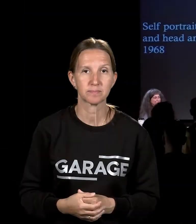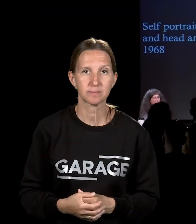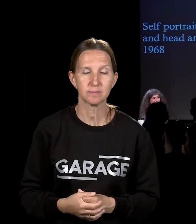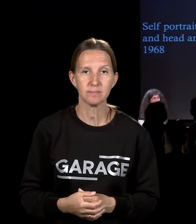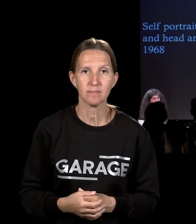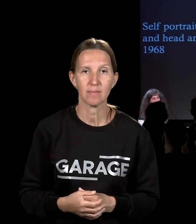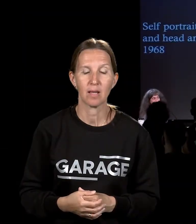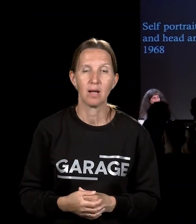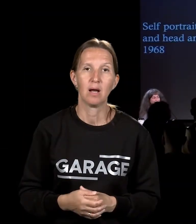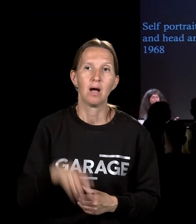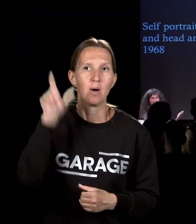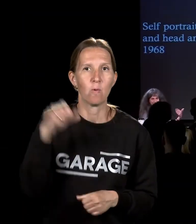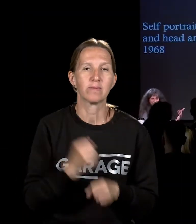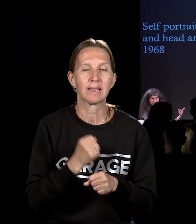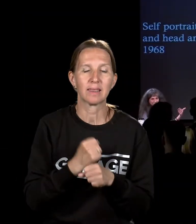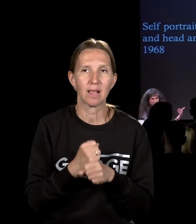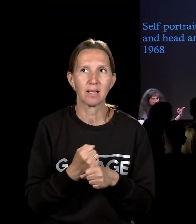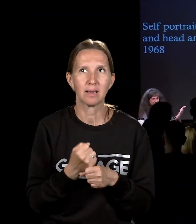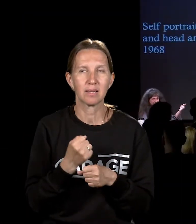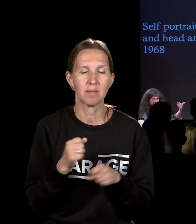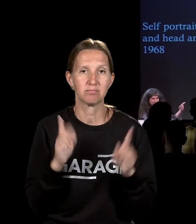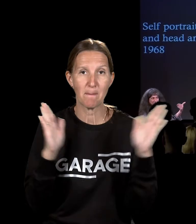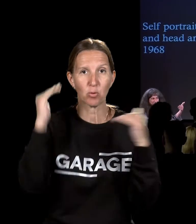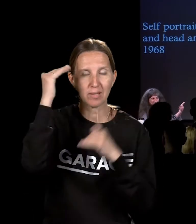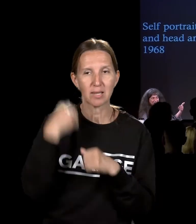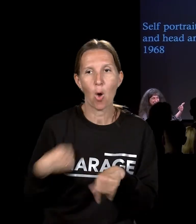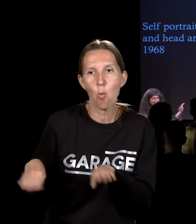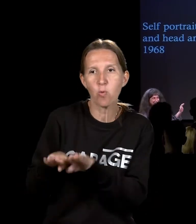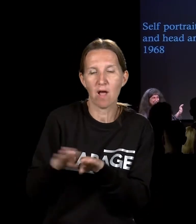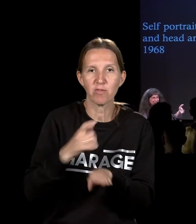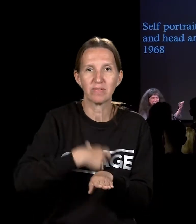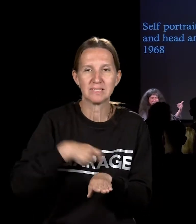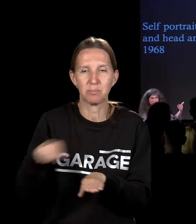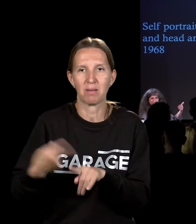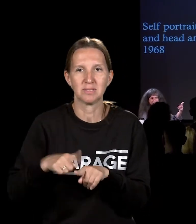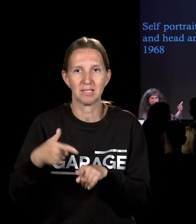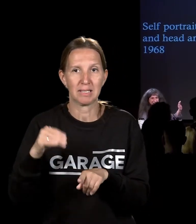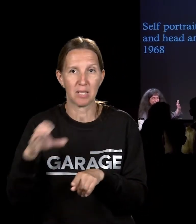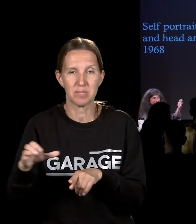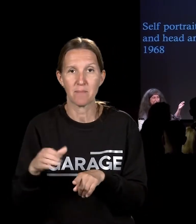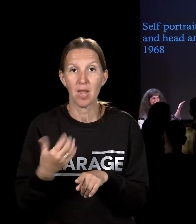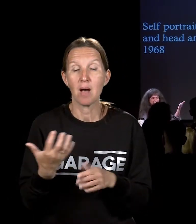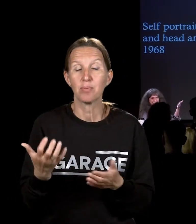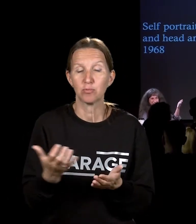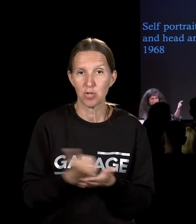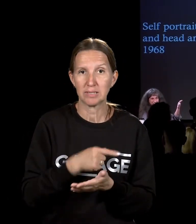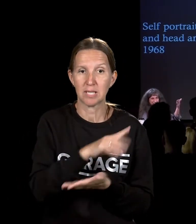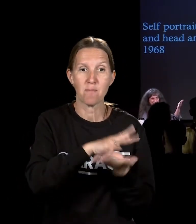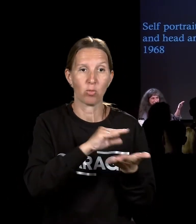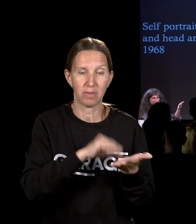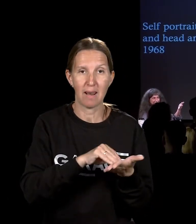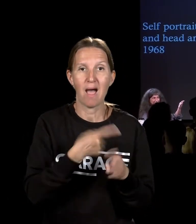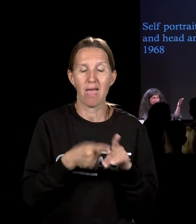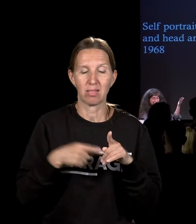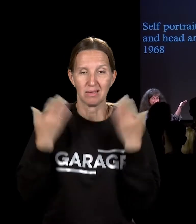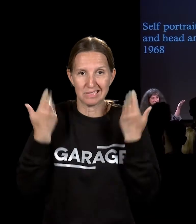Автопортрет он делает, уравнивая себя с этим самым гипсовым слепком, когда у него вместо модели это слепок, с которым он работает,